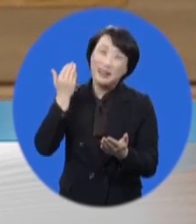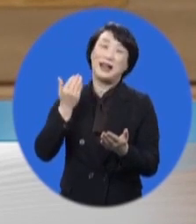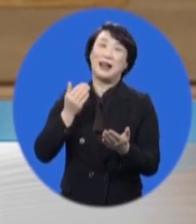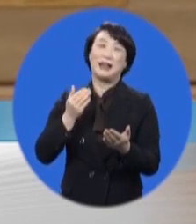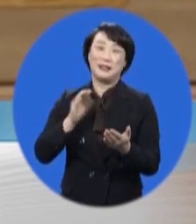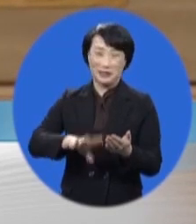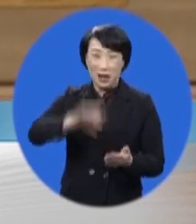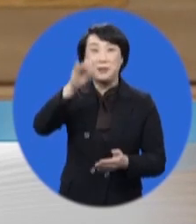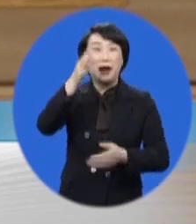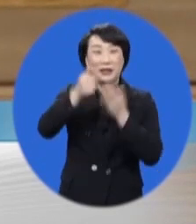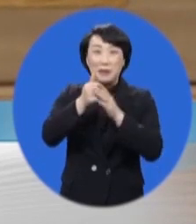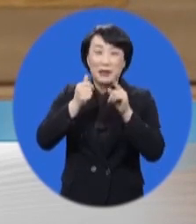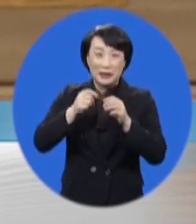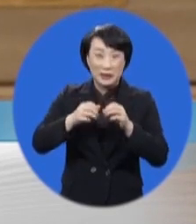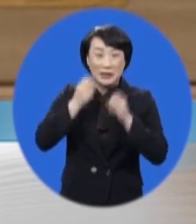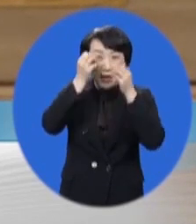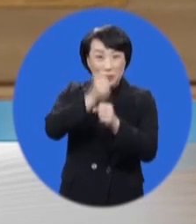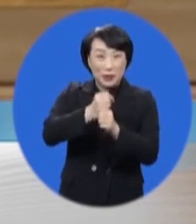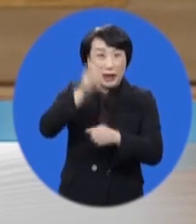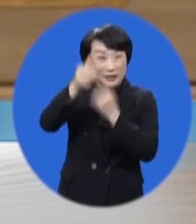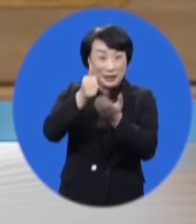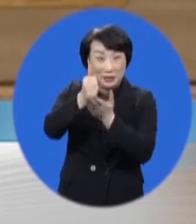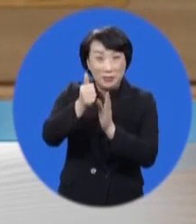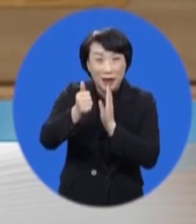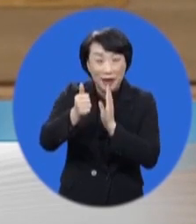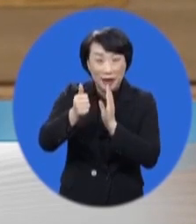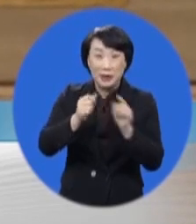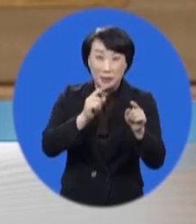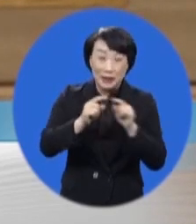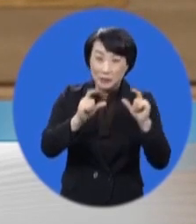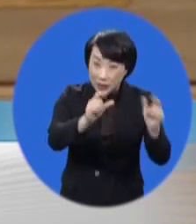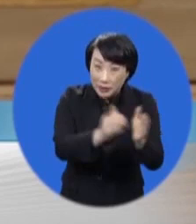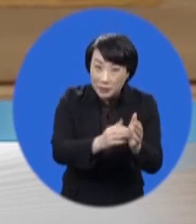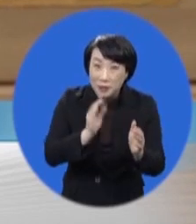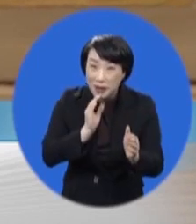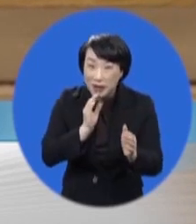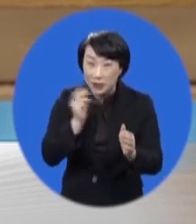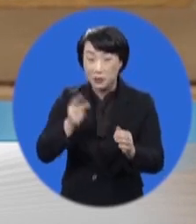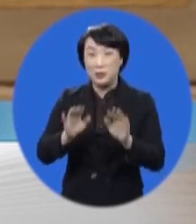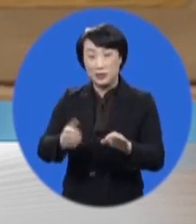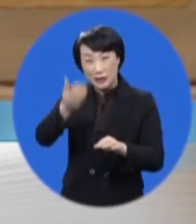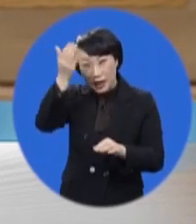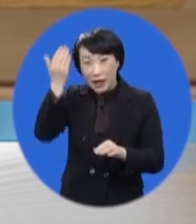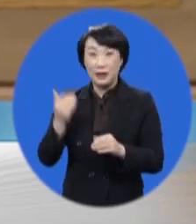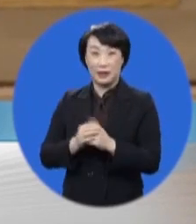옛날에 태초에 창조하신 하나님이 그에게 하신 말씀이나